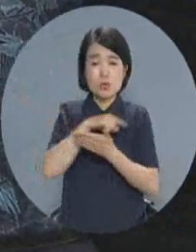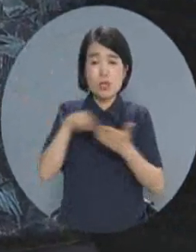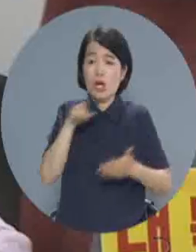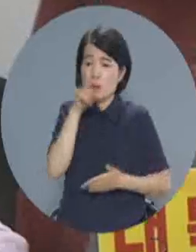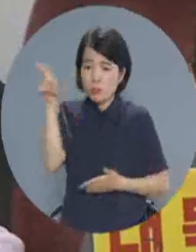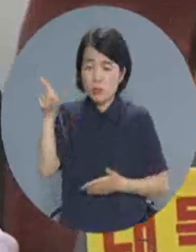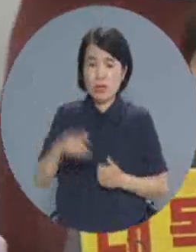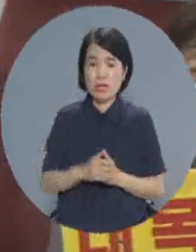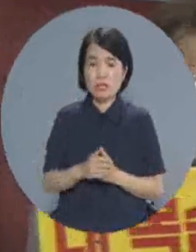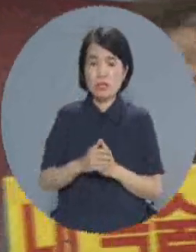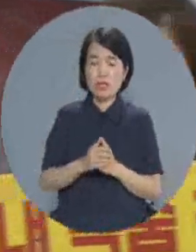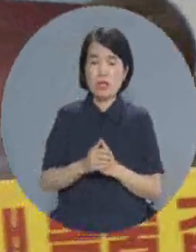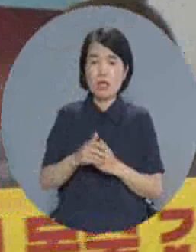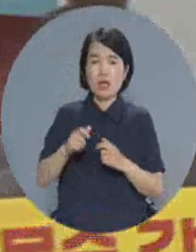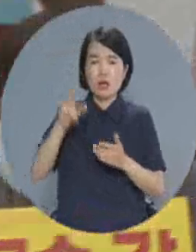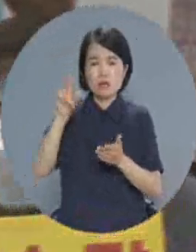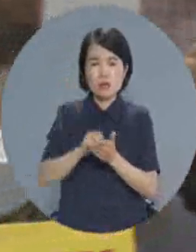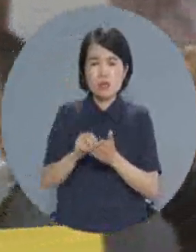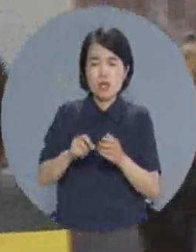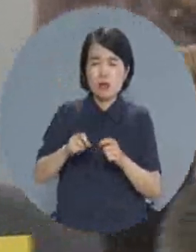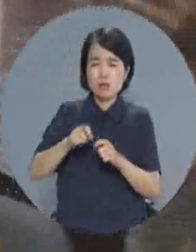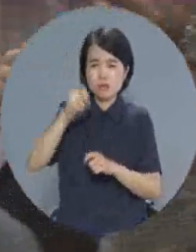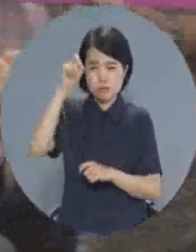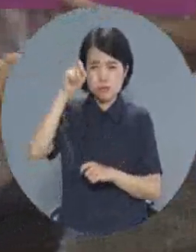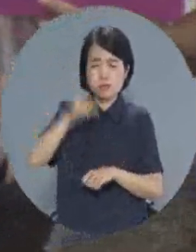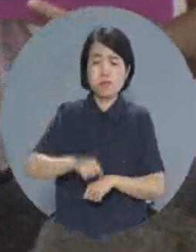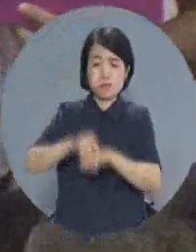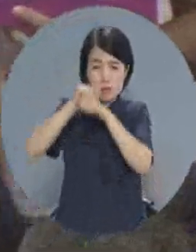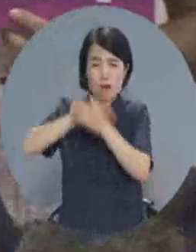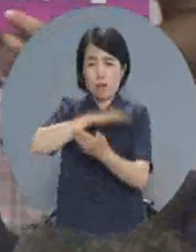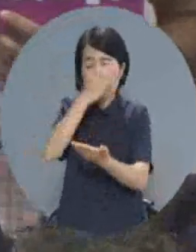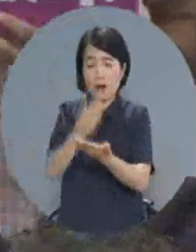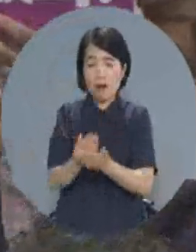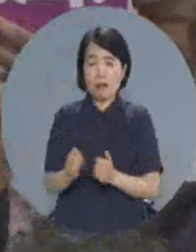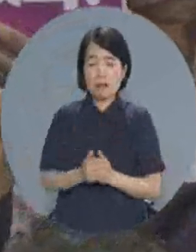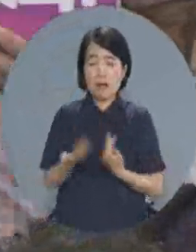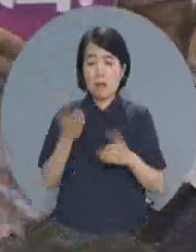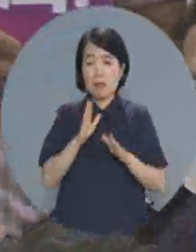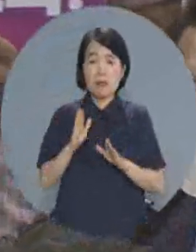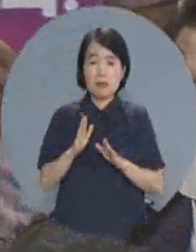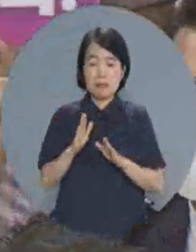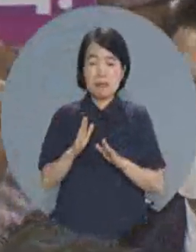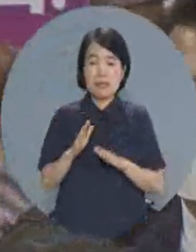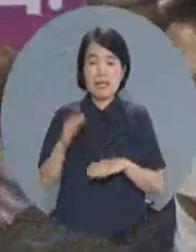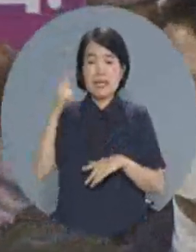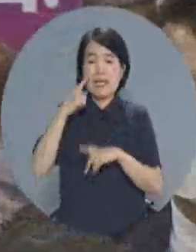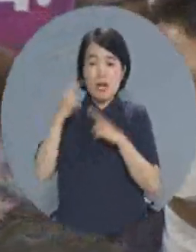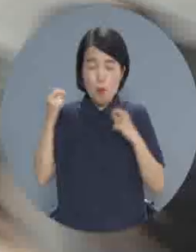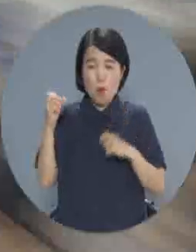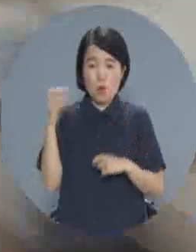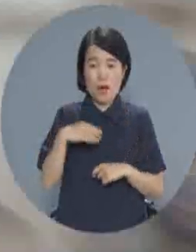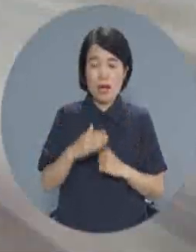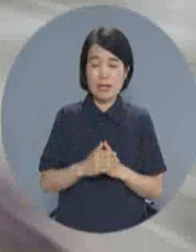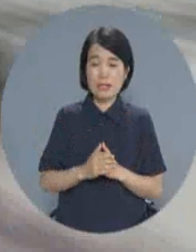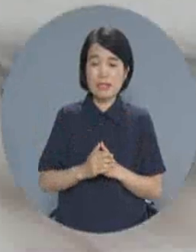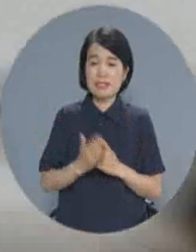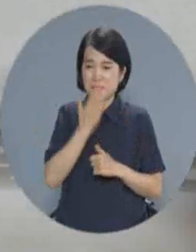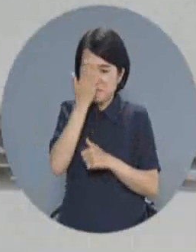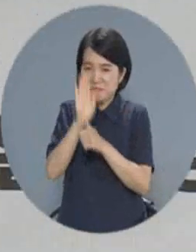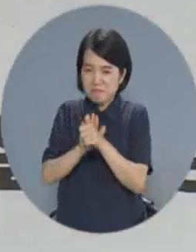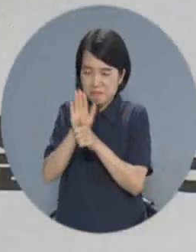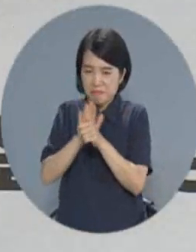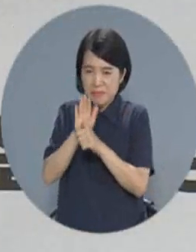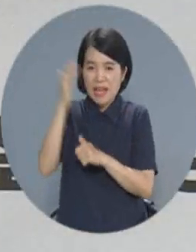소송까지 해묵은 과제가 산적한 상황. 하지만 발뺌하느라 바쁜 일본 정부와 한일 관계 악화만 걱정하는